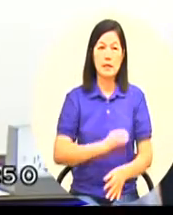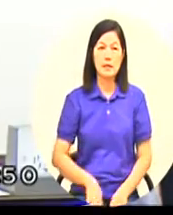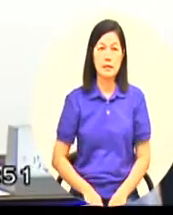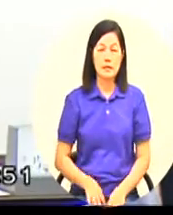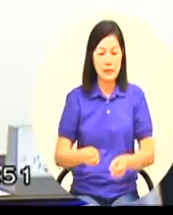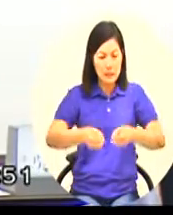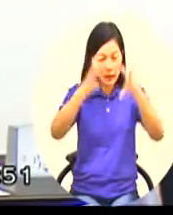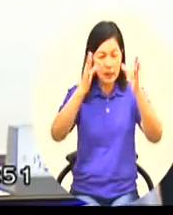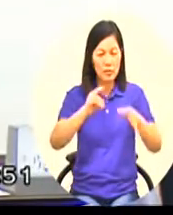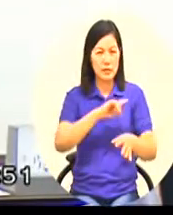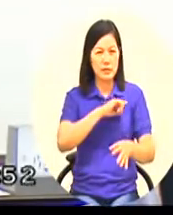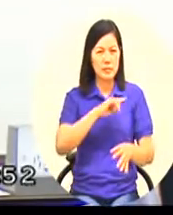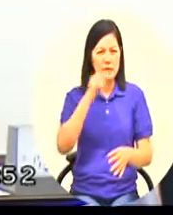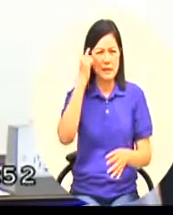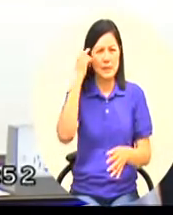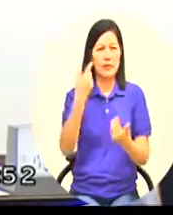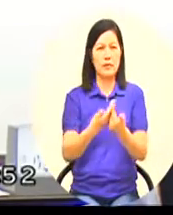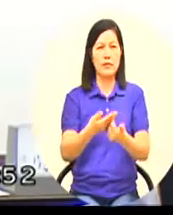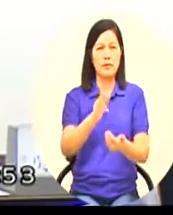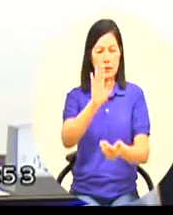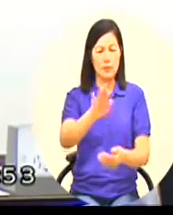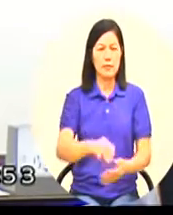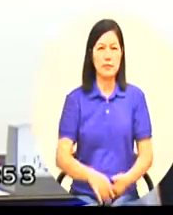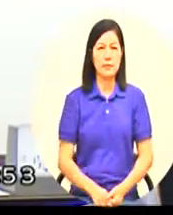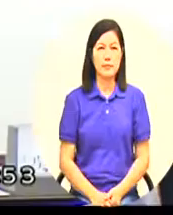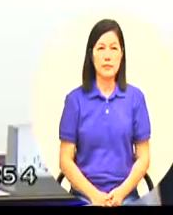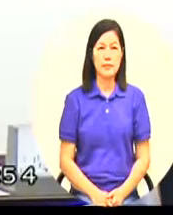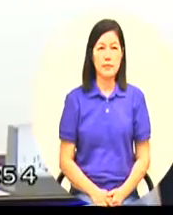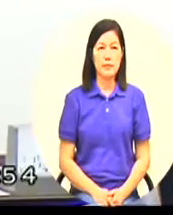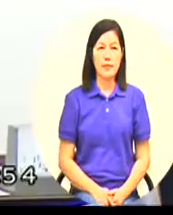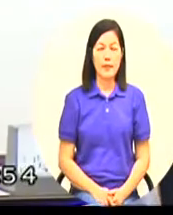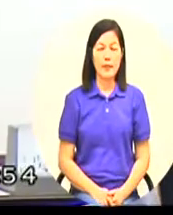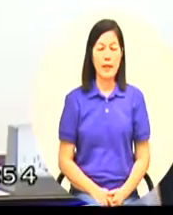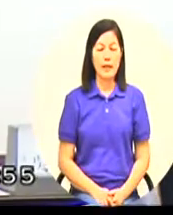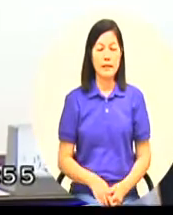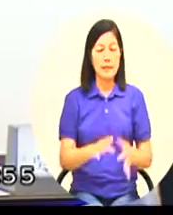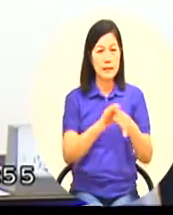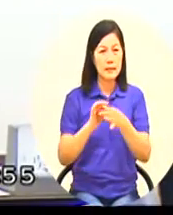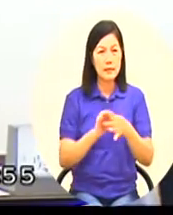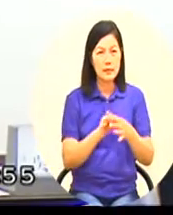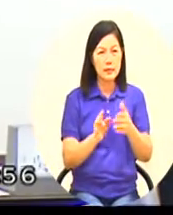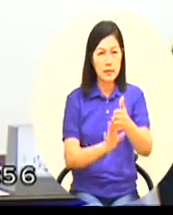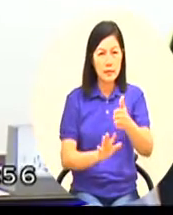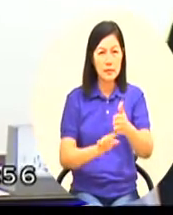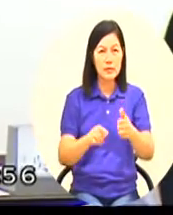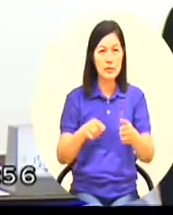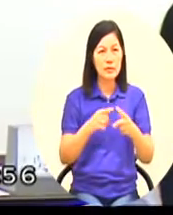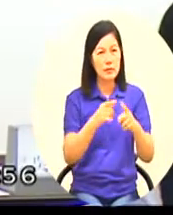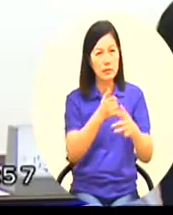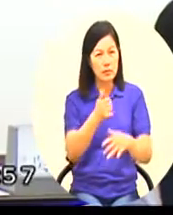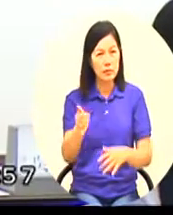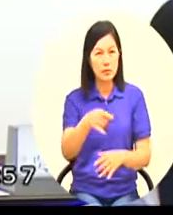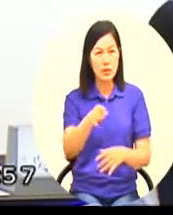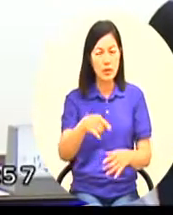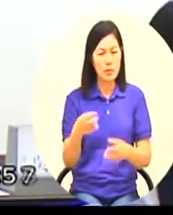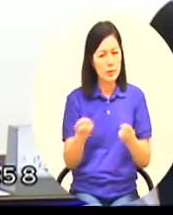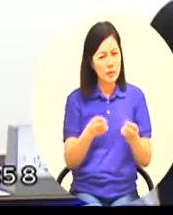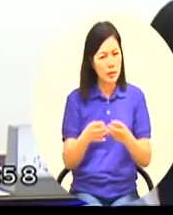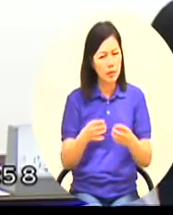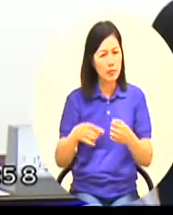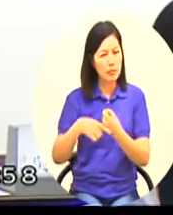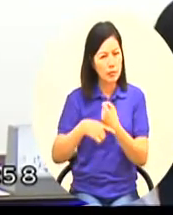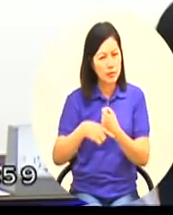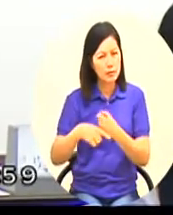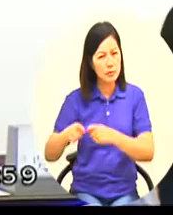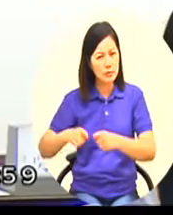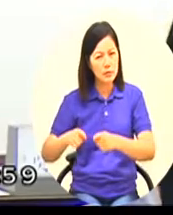的事情。那当初在跟我们的环保局、跟我们的局长、跟我们相关人员在讨论的时候，就是说我们要调高这样的政策，我们必须有一